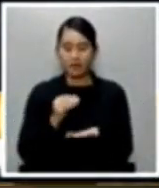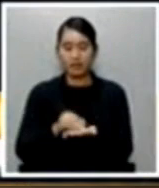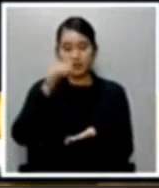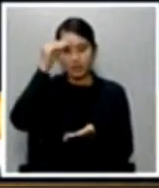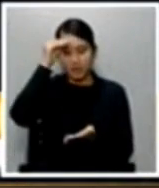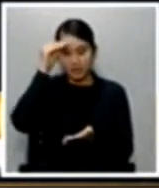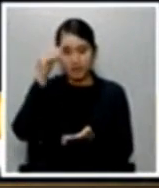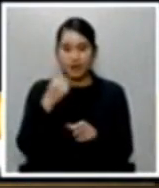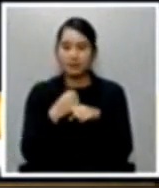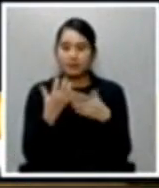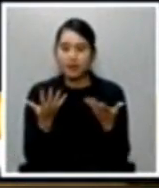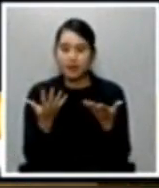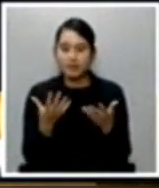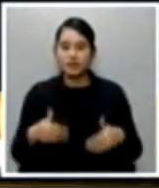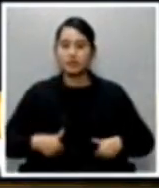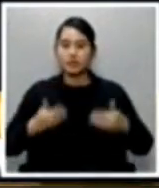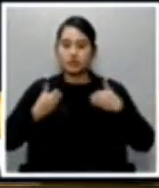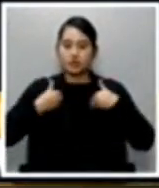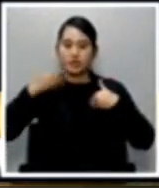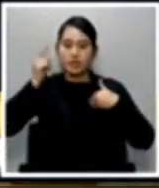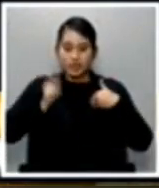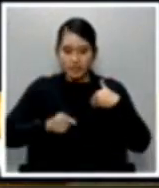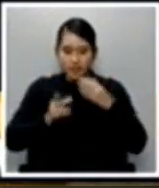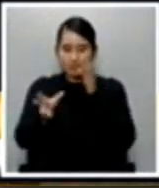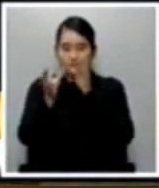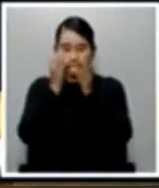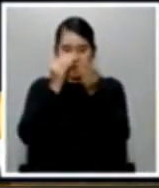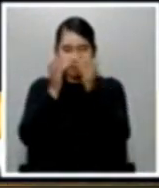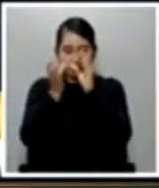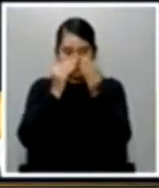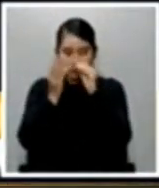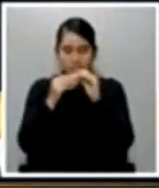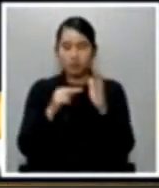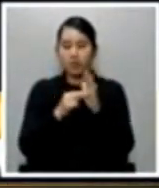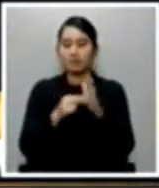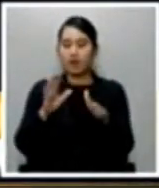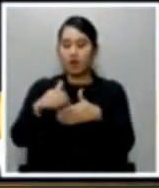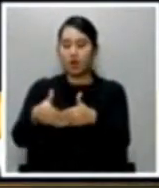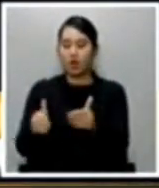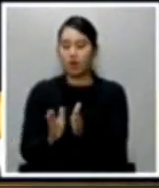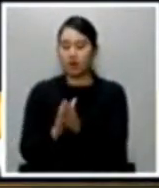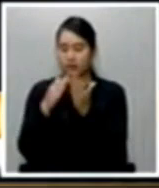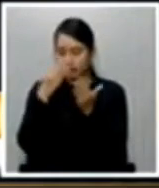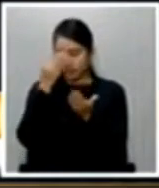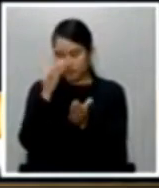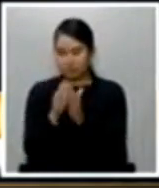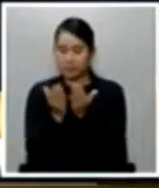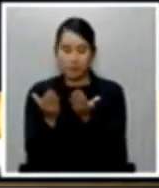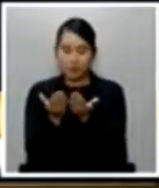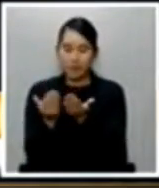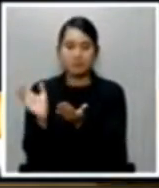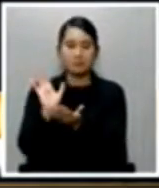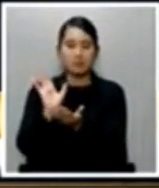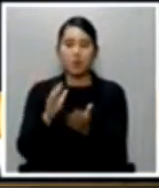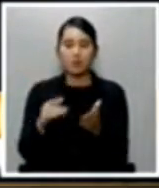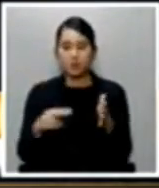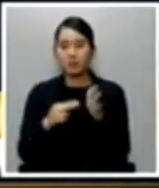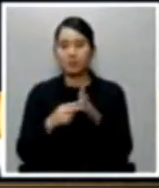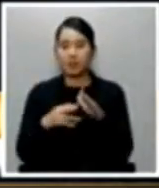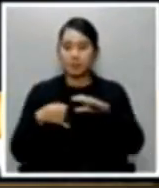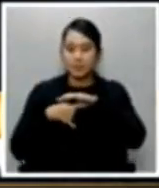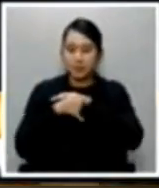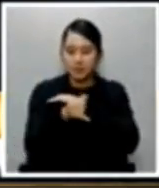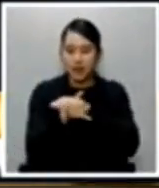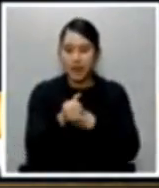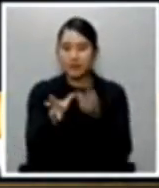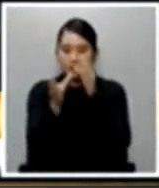ารถเรียนรู้ในกับชีวิตจริงนะครับของโลกของความเป็นจริงไม่ใช่แค่เรียนรู้ในห้องเรียนดังนั้นเขาแทนที่จะไป